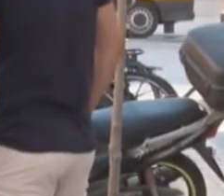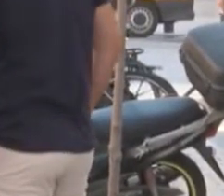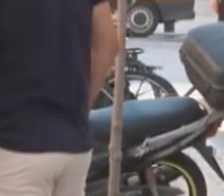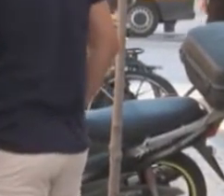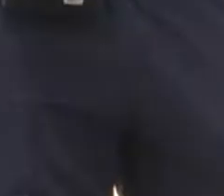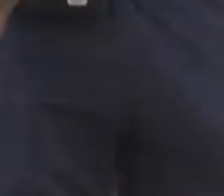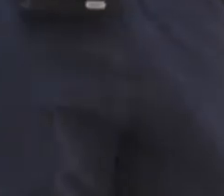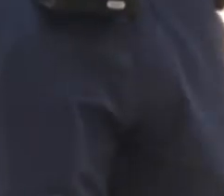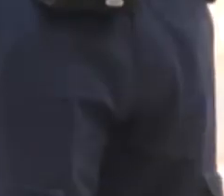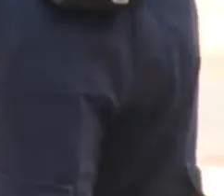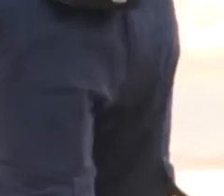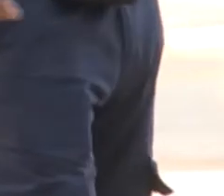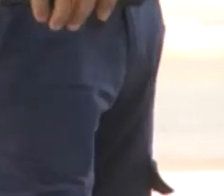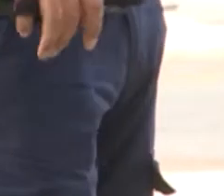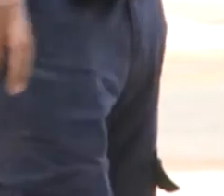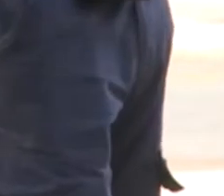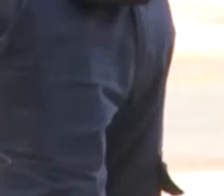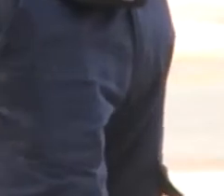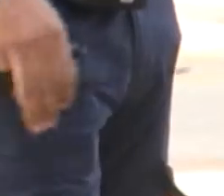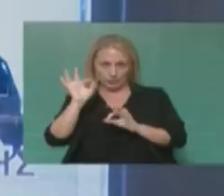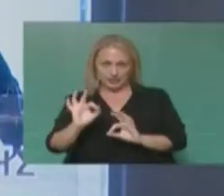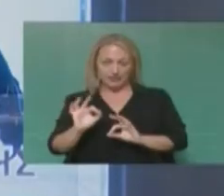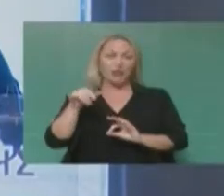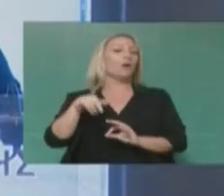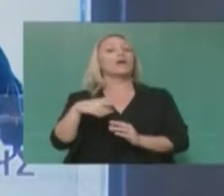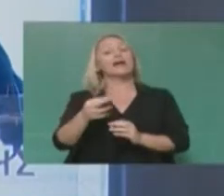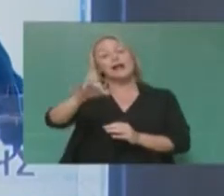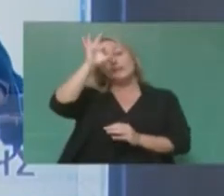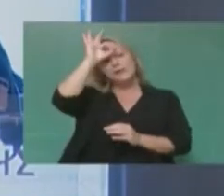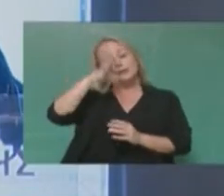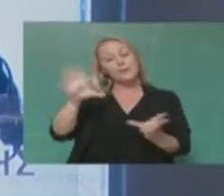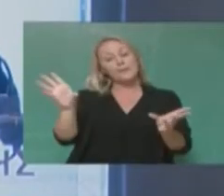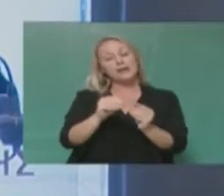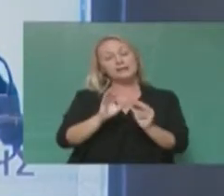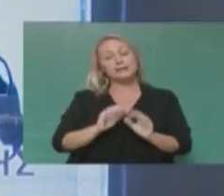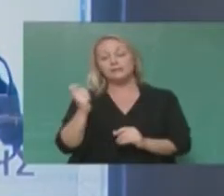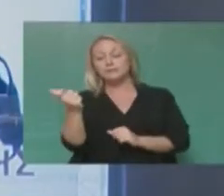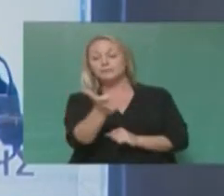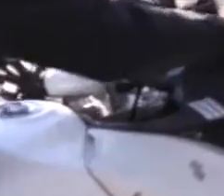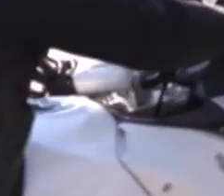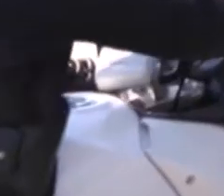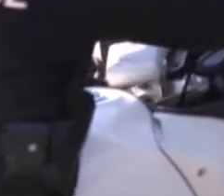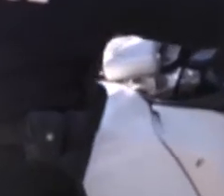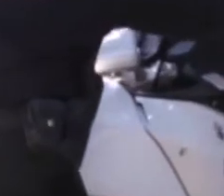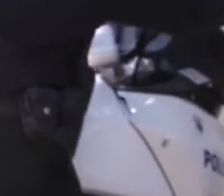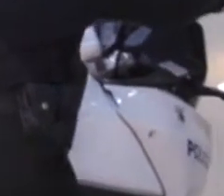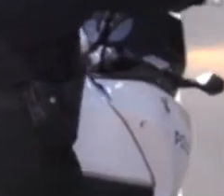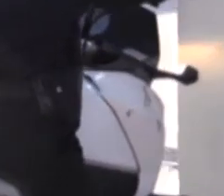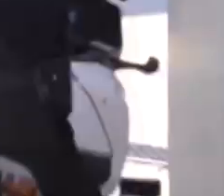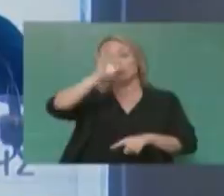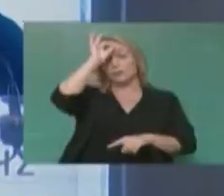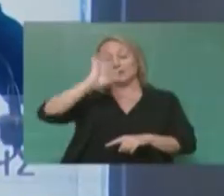μόνο τη Θεσσαλονίκη, έχει να κάνει όμως εμπολής με την αστυνόμευση. Στόχος μας είναι η καθημερινή συνεργασία με την Ελλάς,